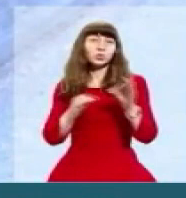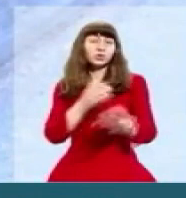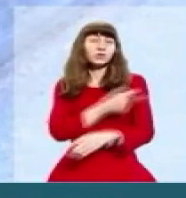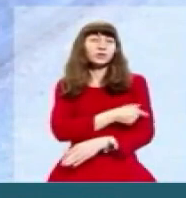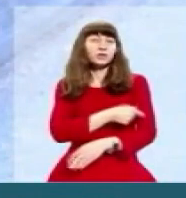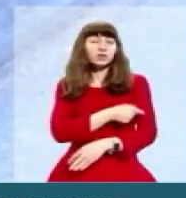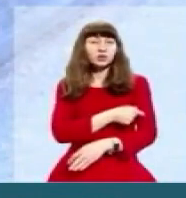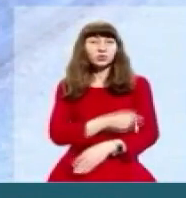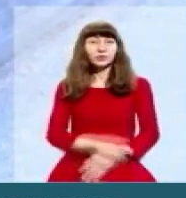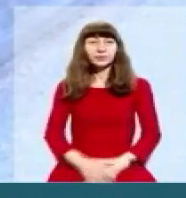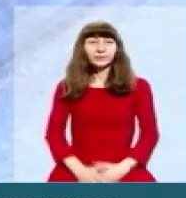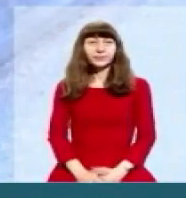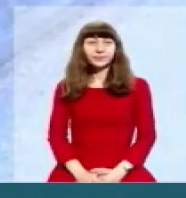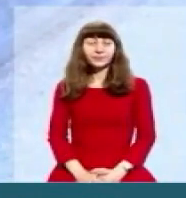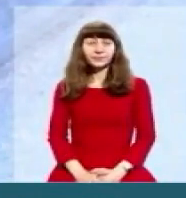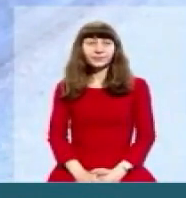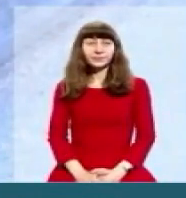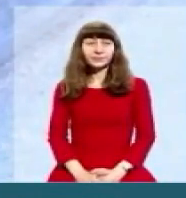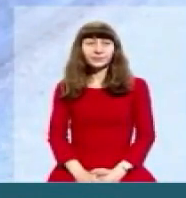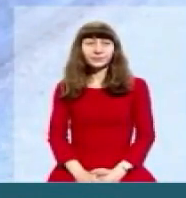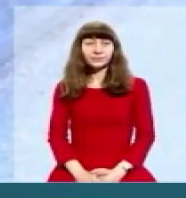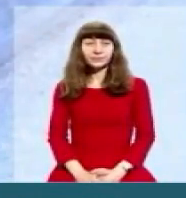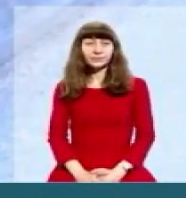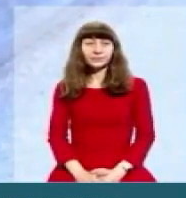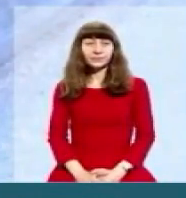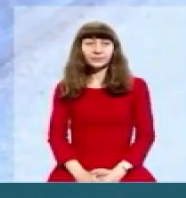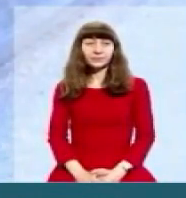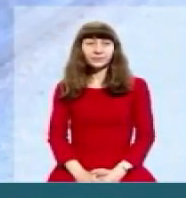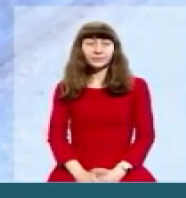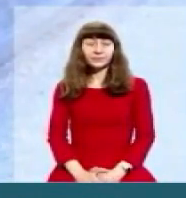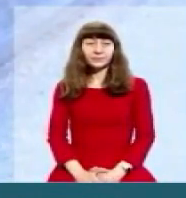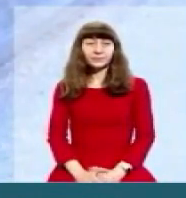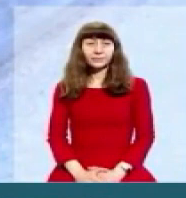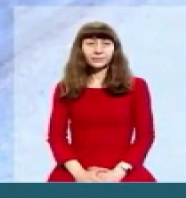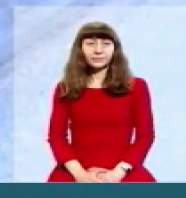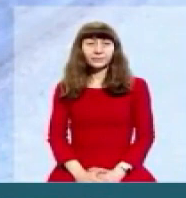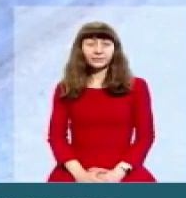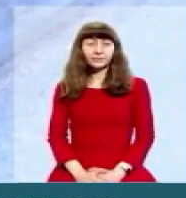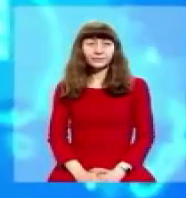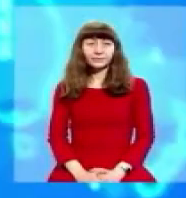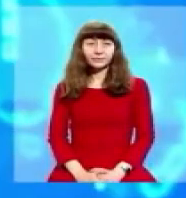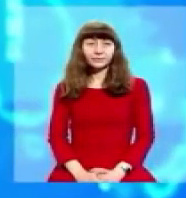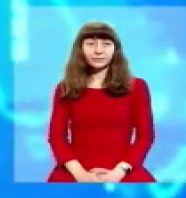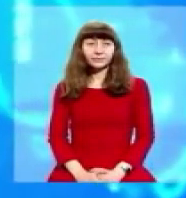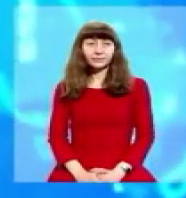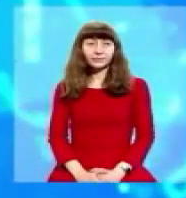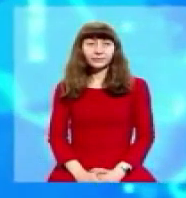готовности 28 единиц высокопроходимой техники. Алмажана Манкельдинова, Олжас Исинджигитов, телеканал «Кустанай».